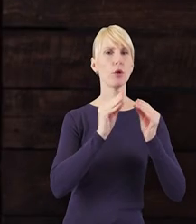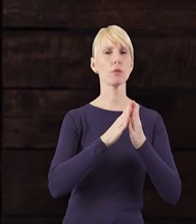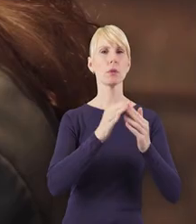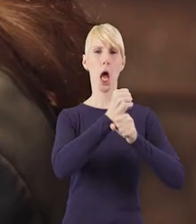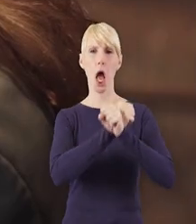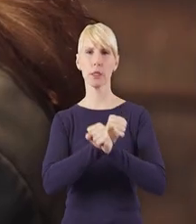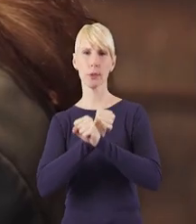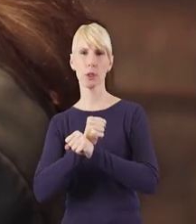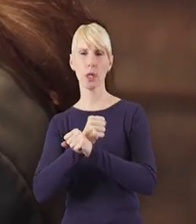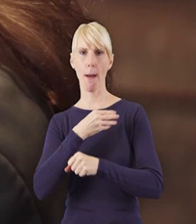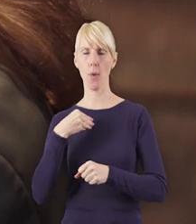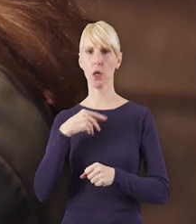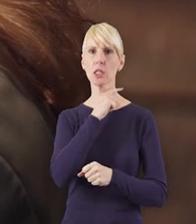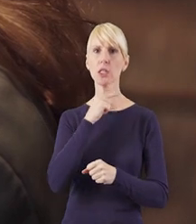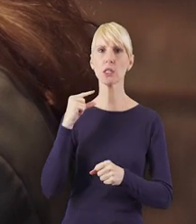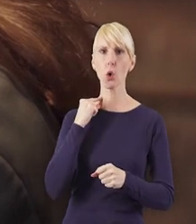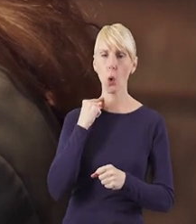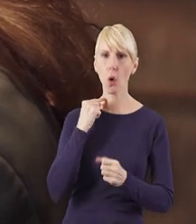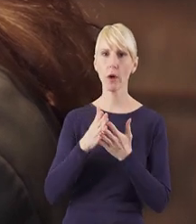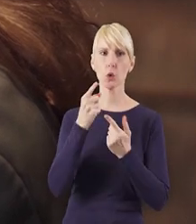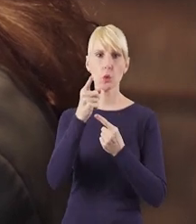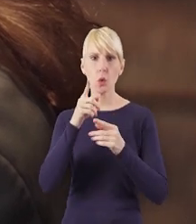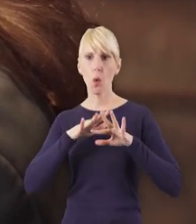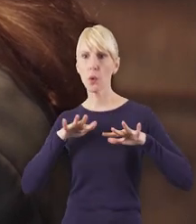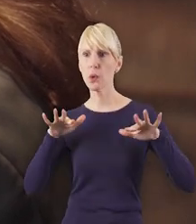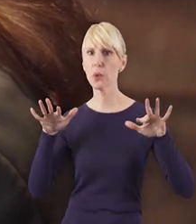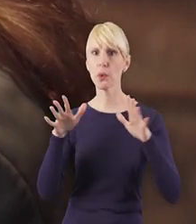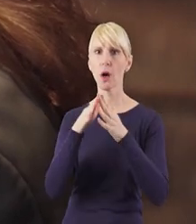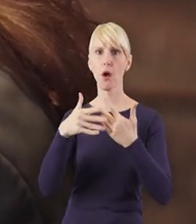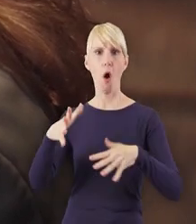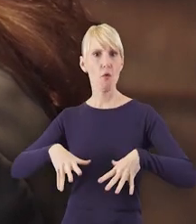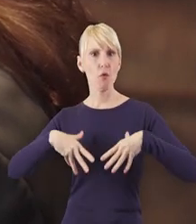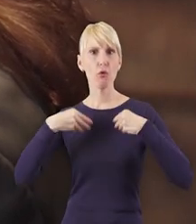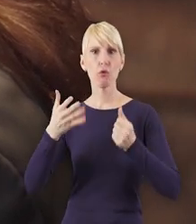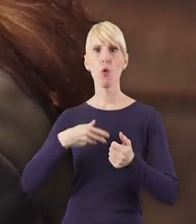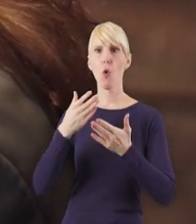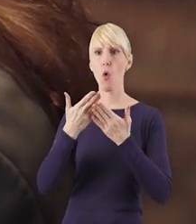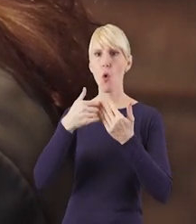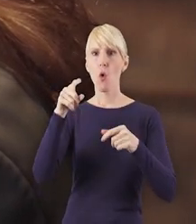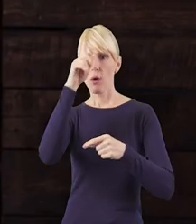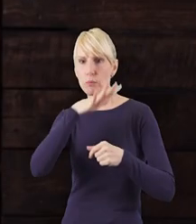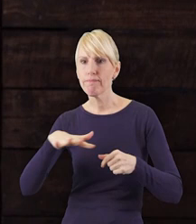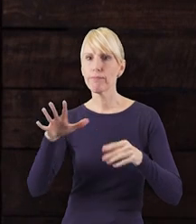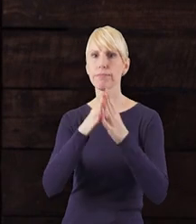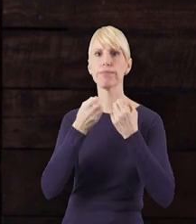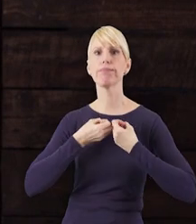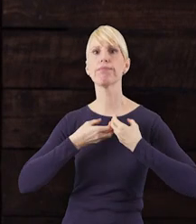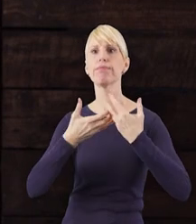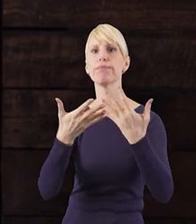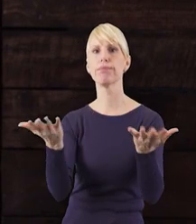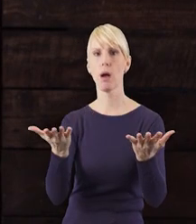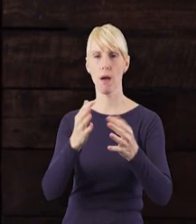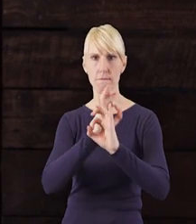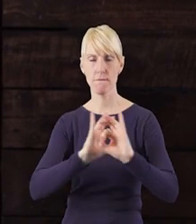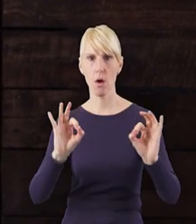aresztowań polskich duchownych, którym zarzucano indoktrynowanie ludności w duchu nacjonalistycznym. Sporządzano także